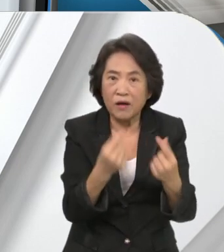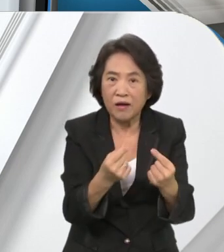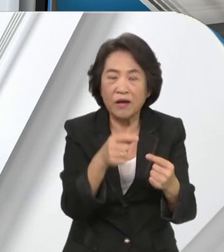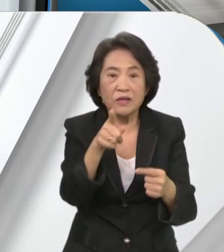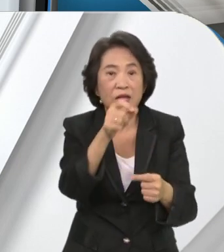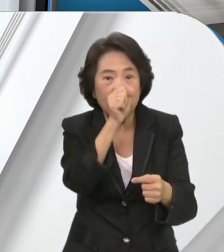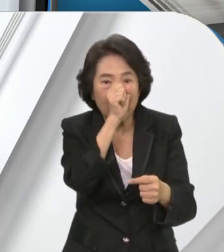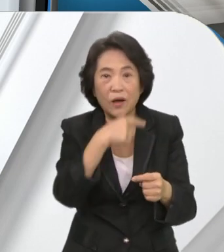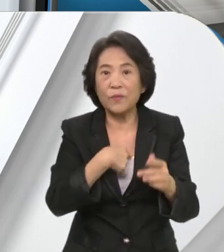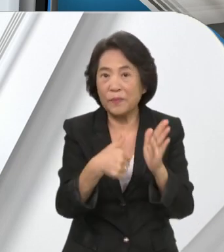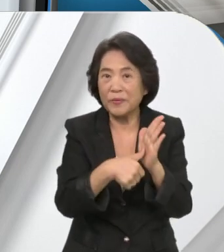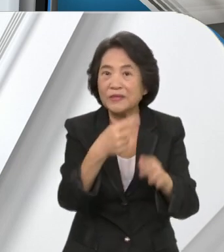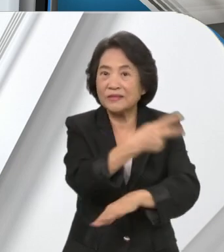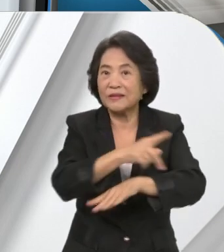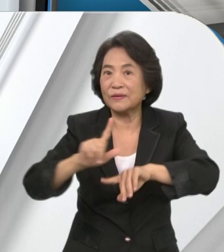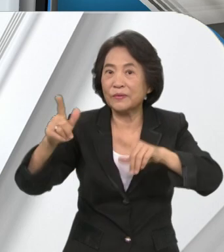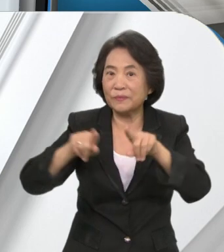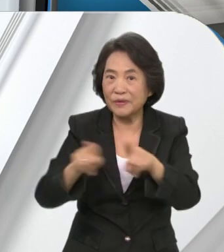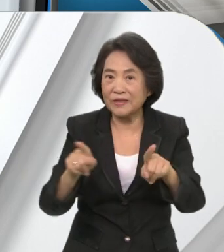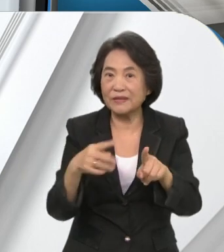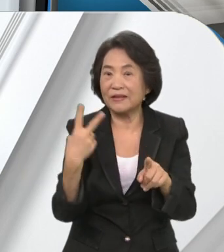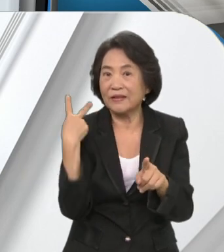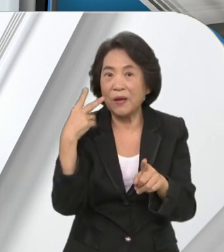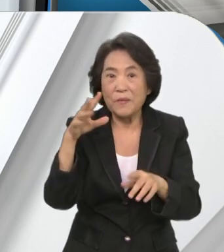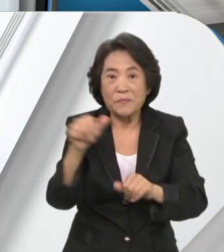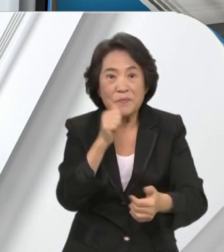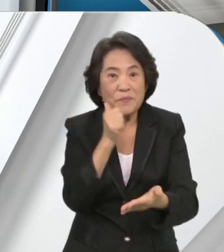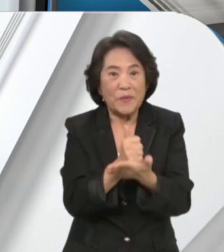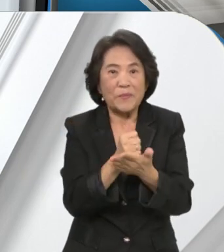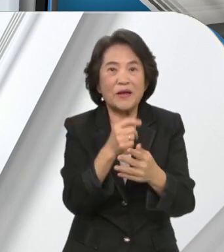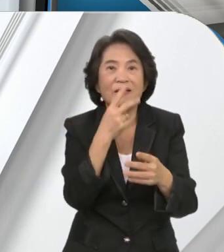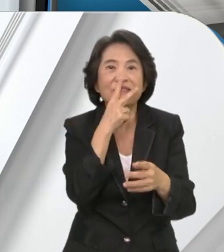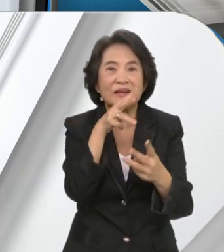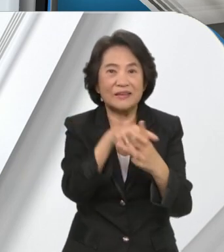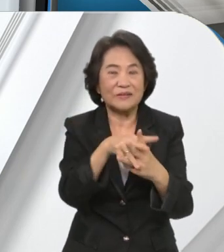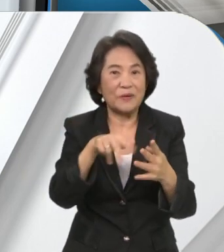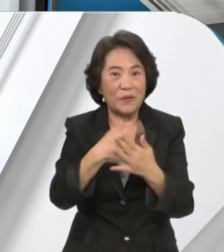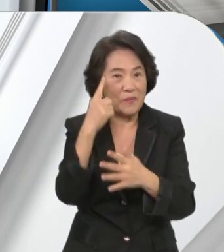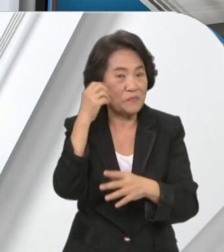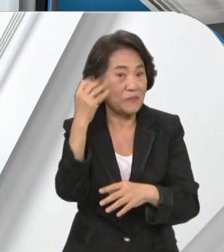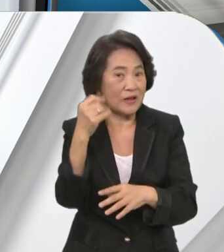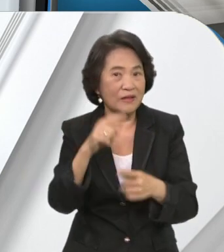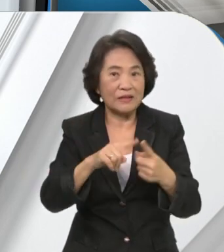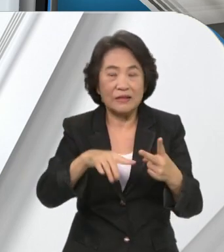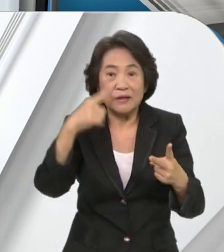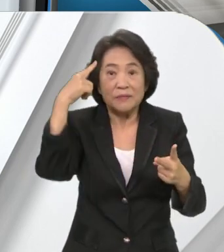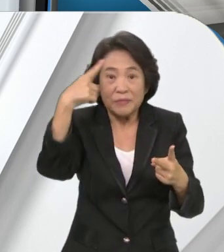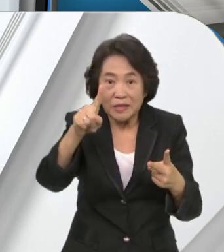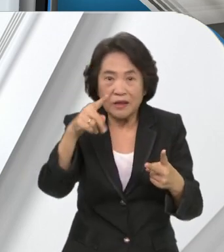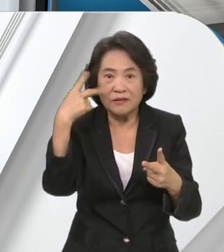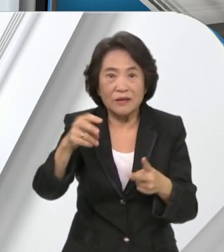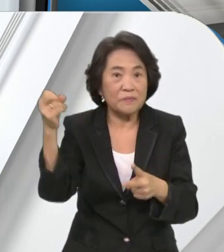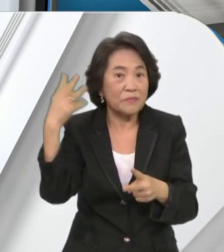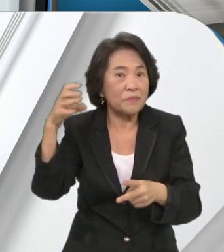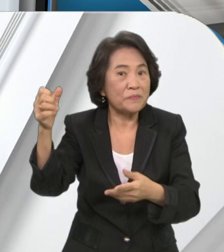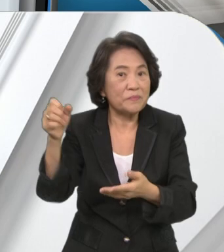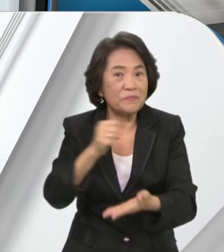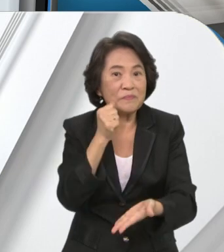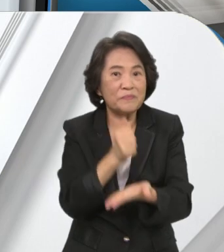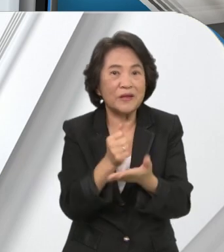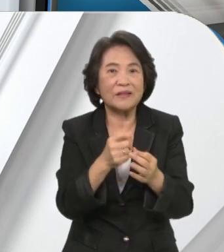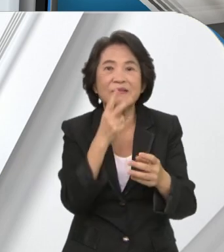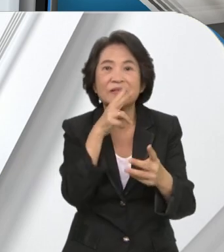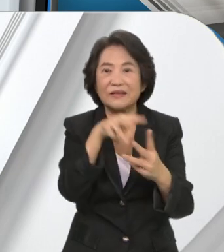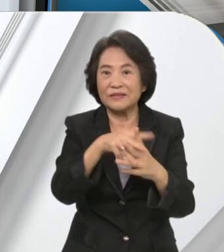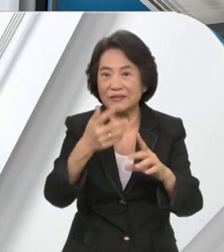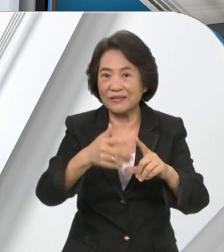乃按照广东片，初次安排张德多阿祖让伊创意台奖嘅反转嘅，又再个代表台湾